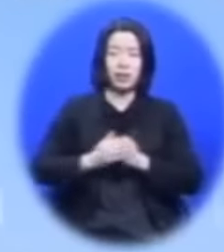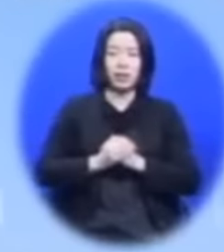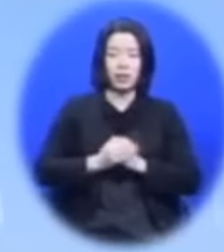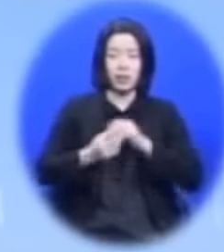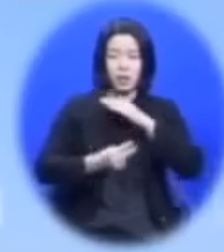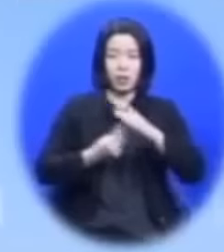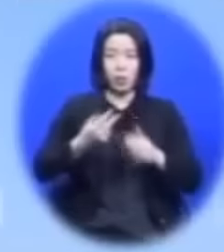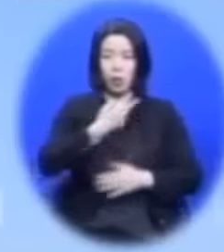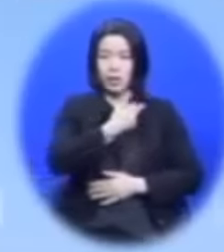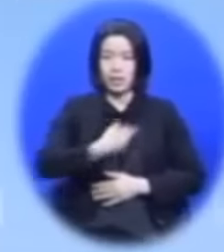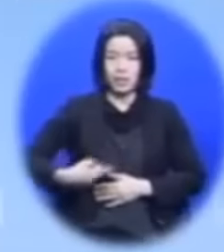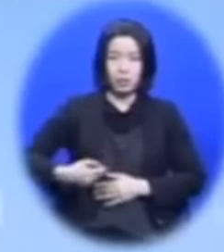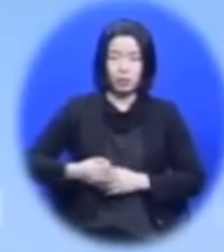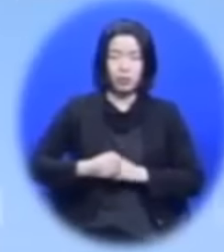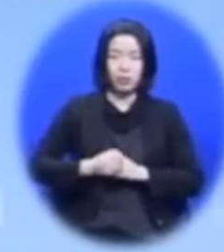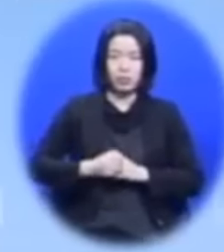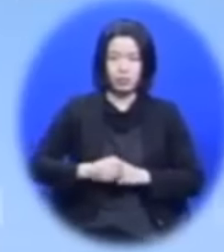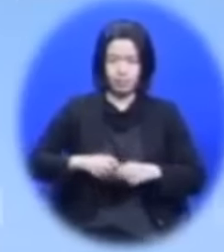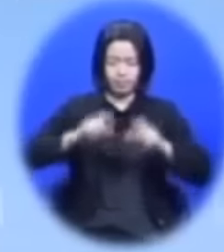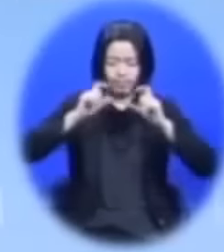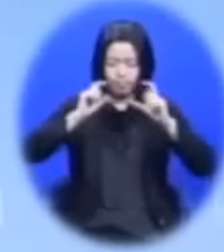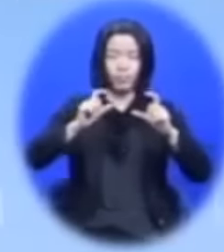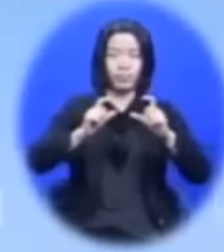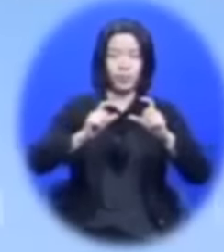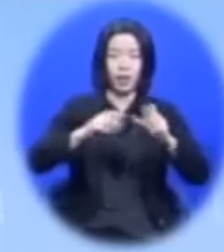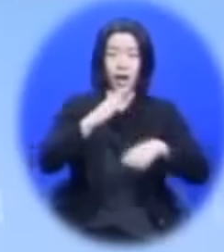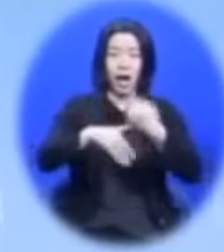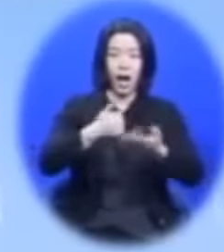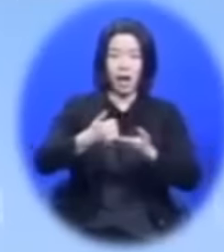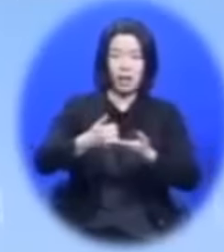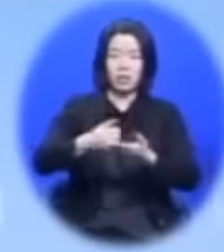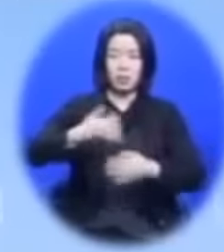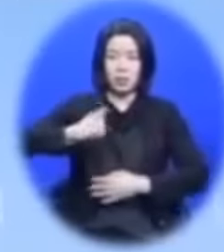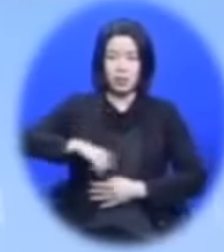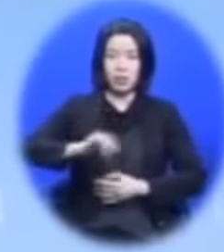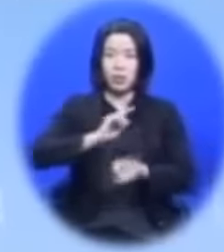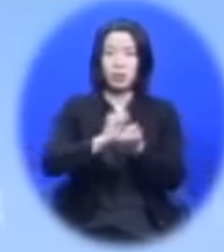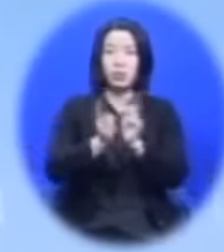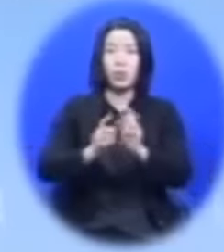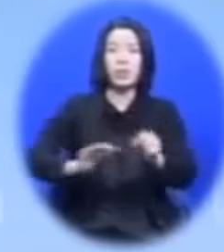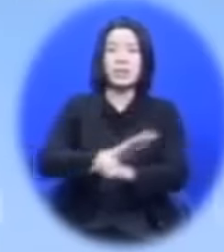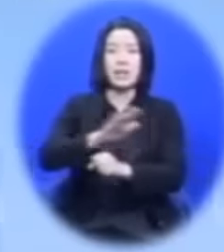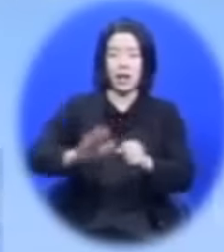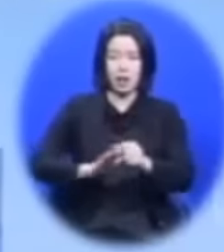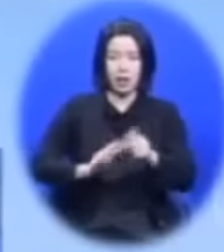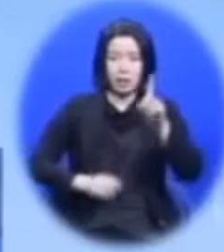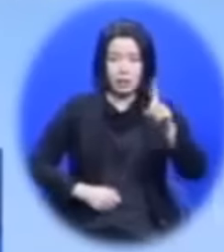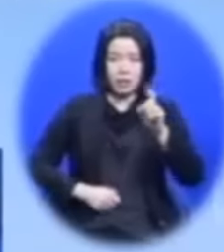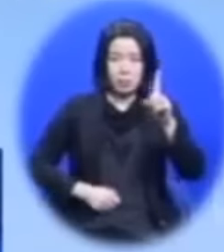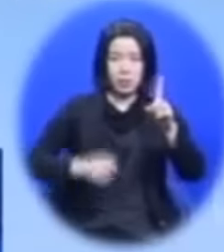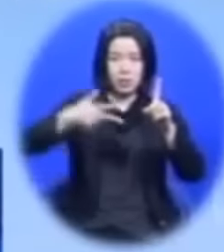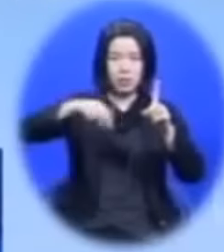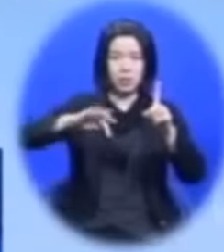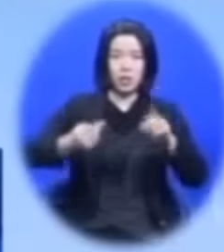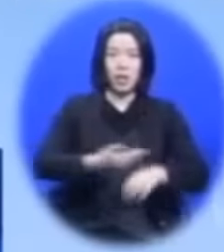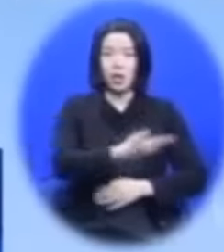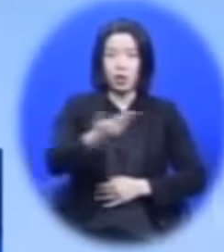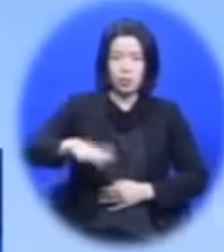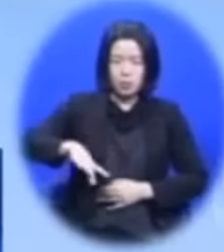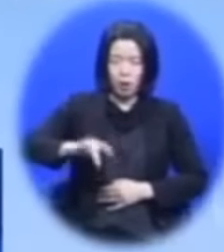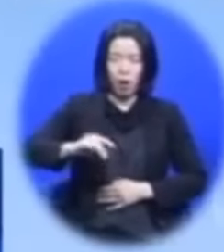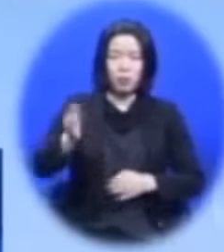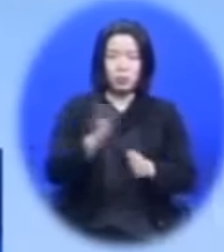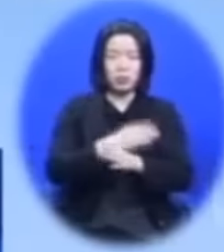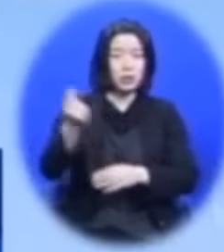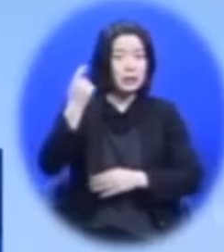요한 사도는 단호하게 말합니다. 하나님의 자녀는 서로 사랑한다는 겁니다. 11절에 여러분이 처음부터 들은